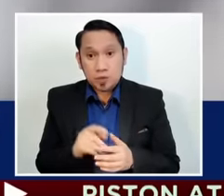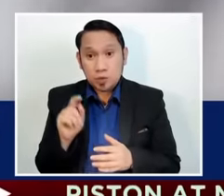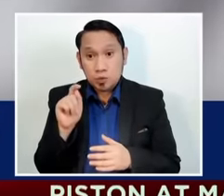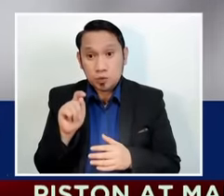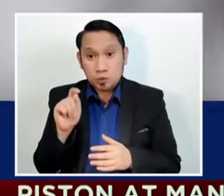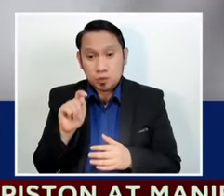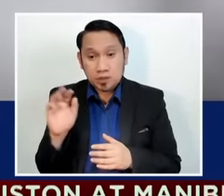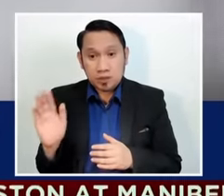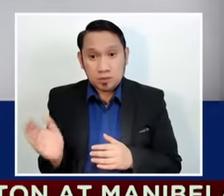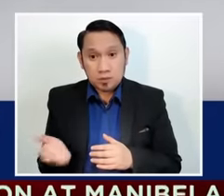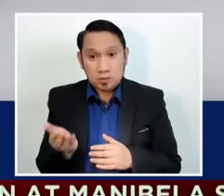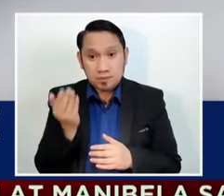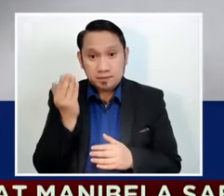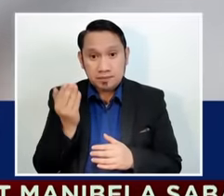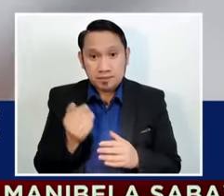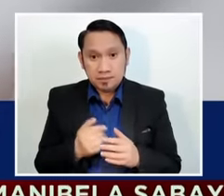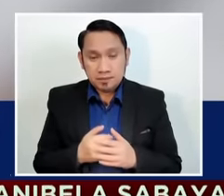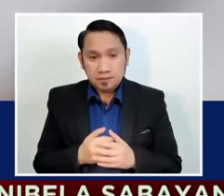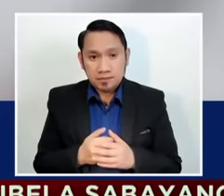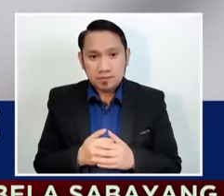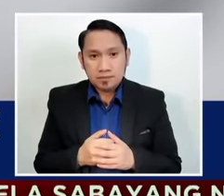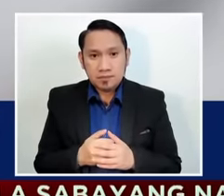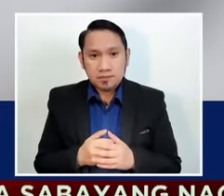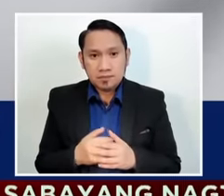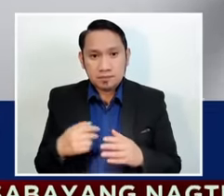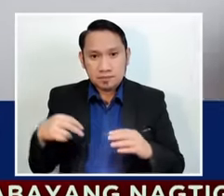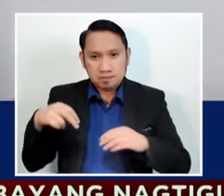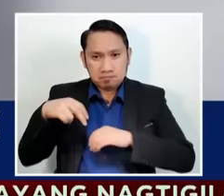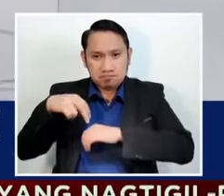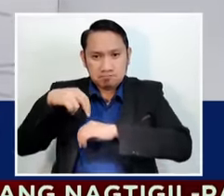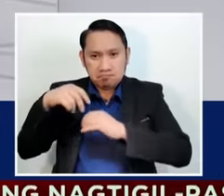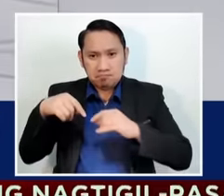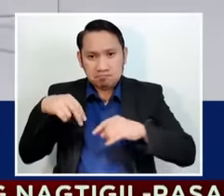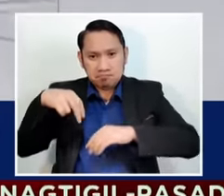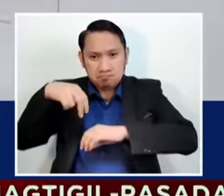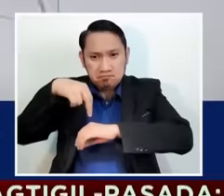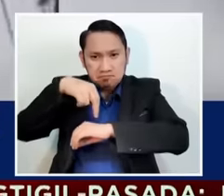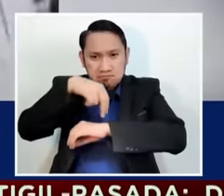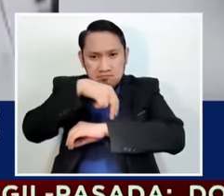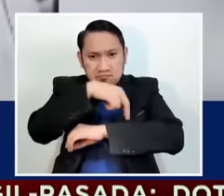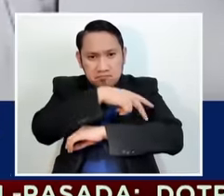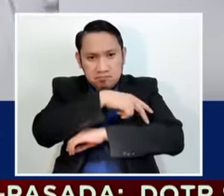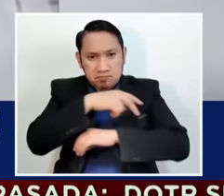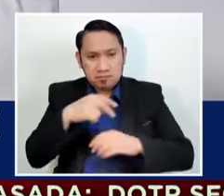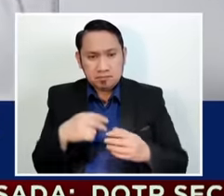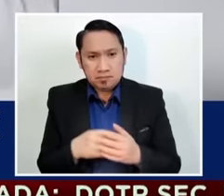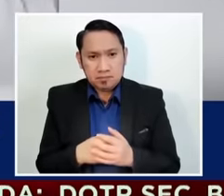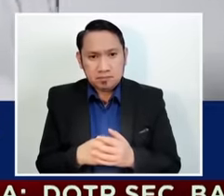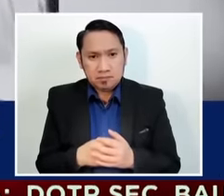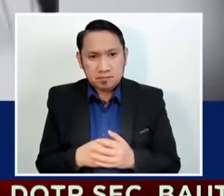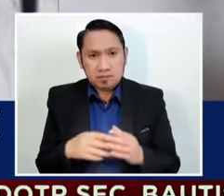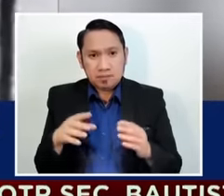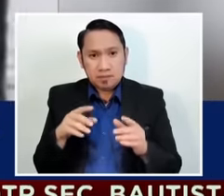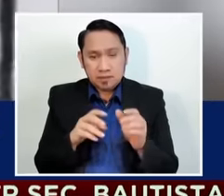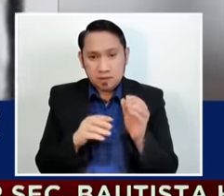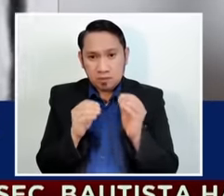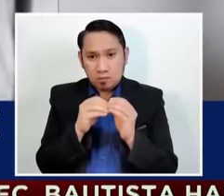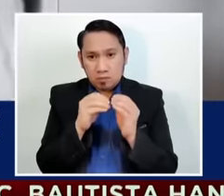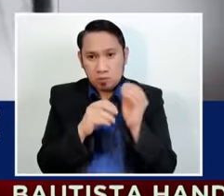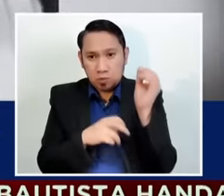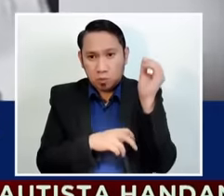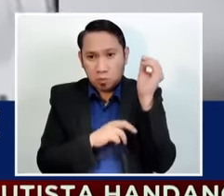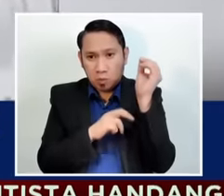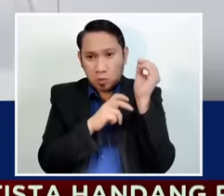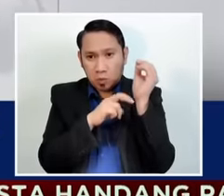tumawid. Tumawid sa mga kawad ng kuryente ang lalaki at saka lumipat sa mas mataas na poste na tinatayang